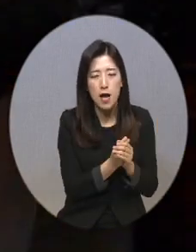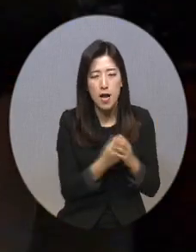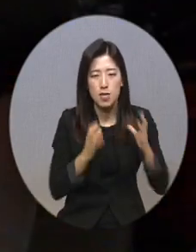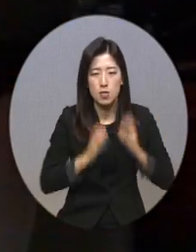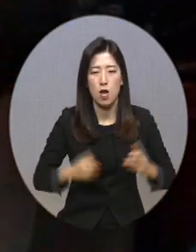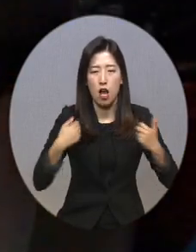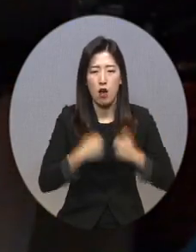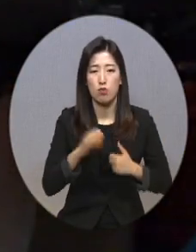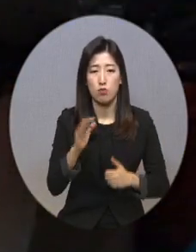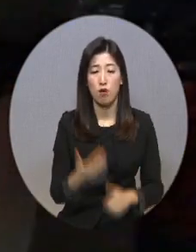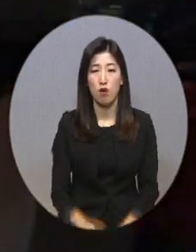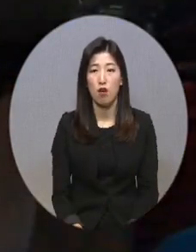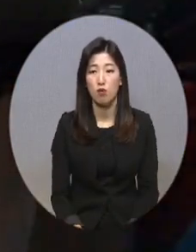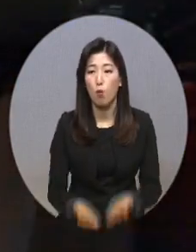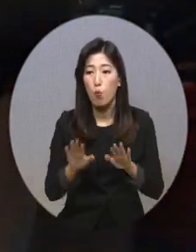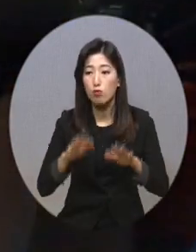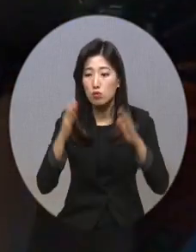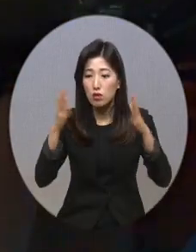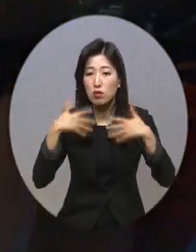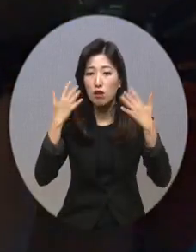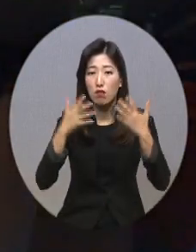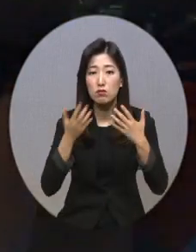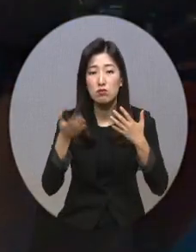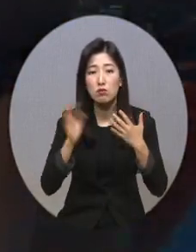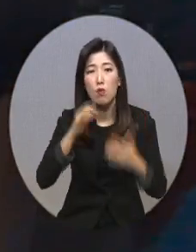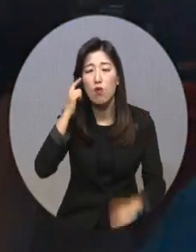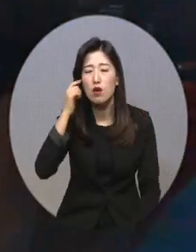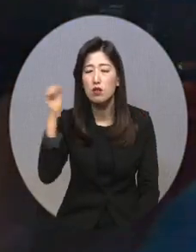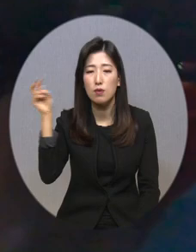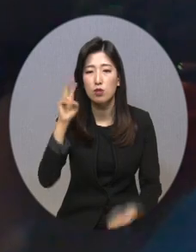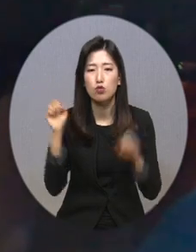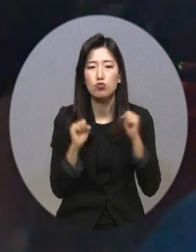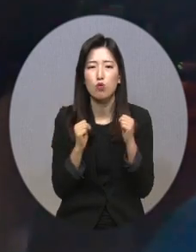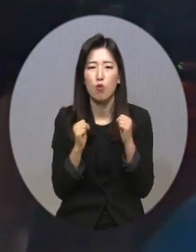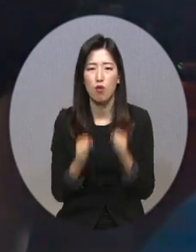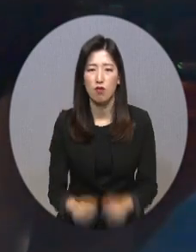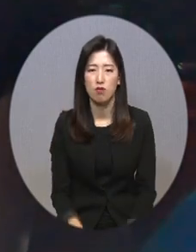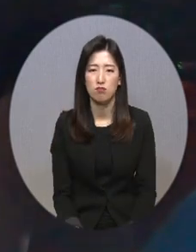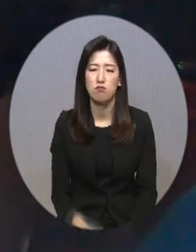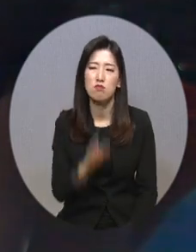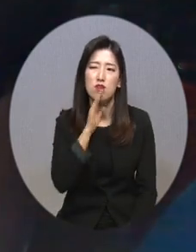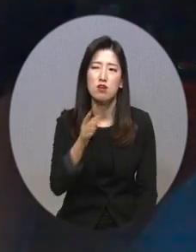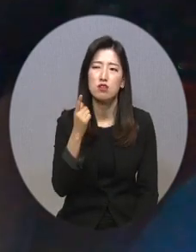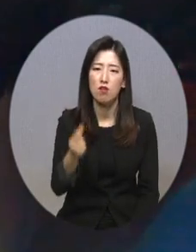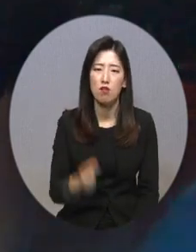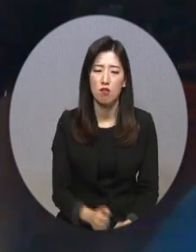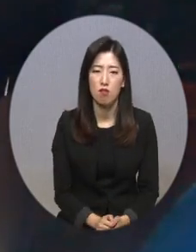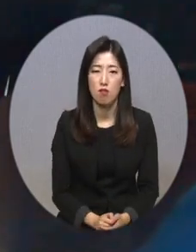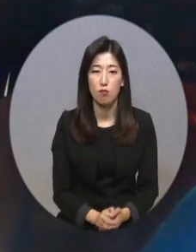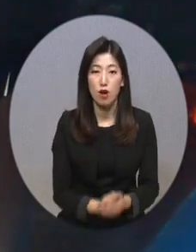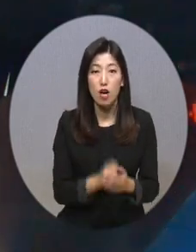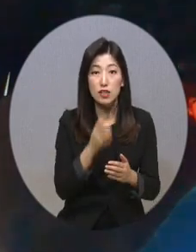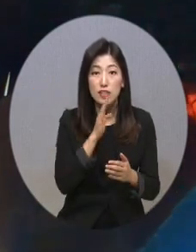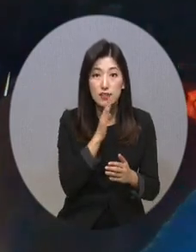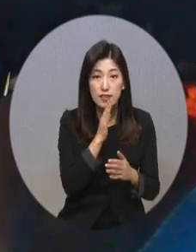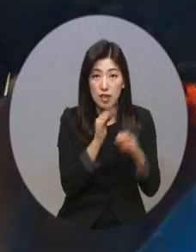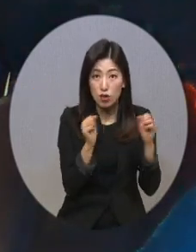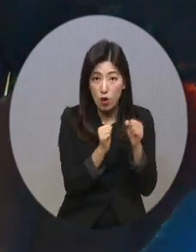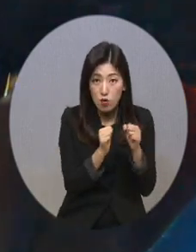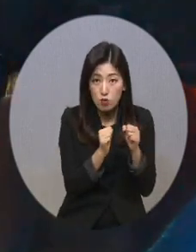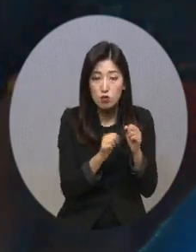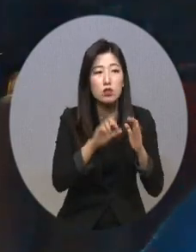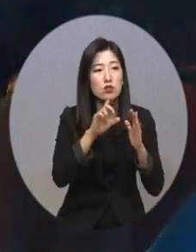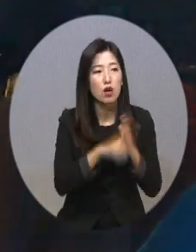언제까지 너무나 봅니다 아 마죠 그 말이 정자 해요 우리면 뭐 위라 잘 되고 뭐